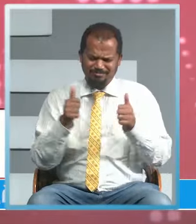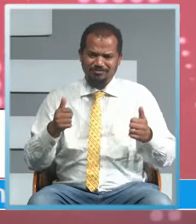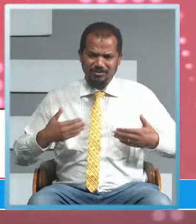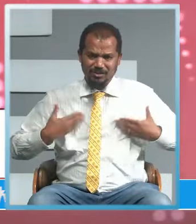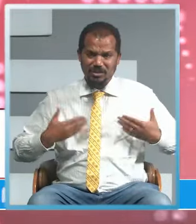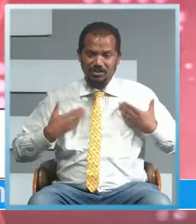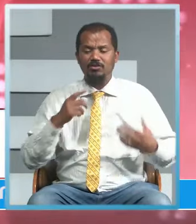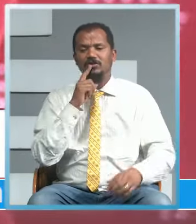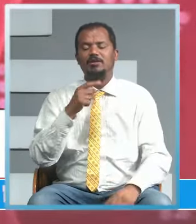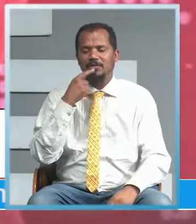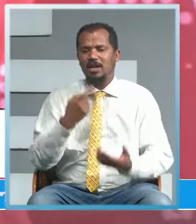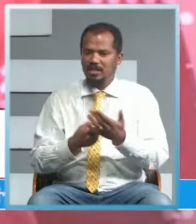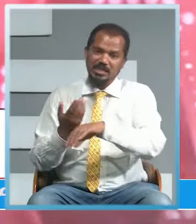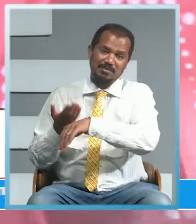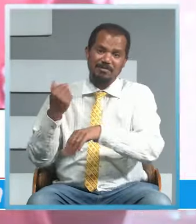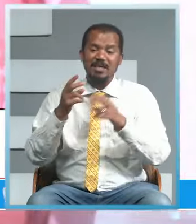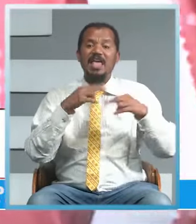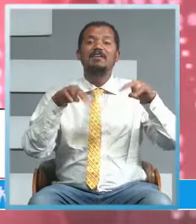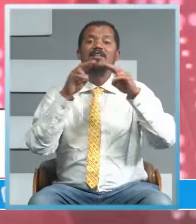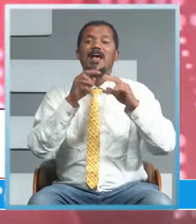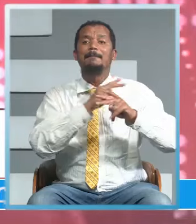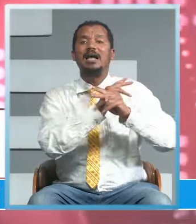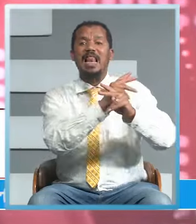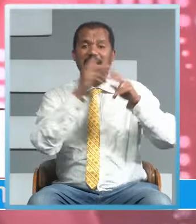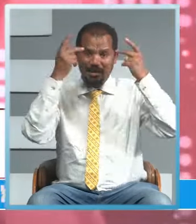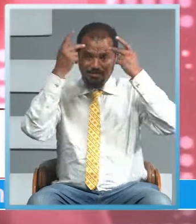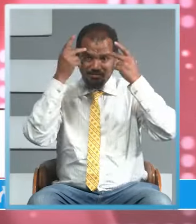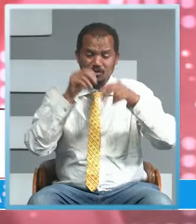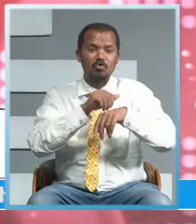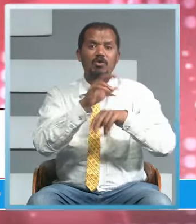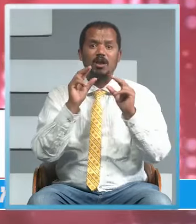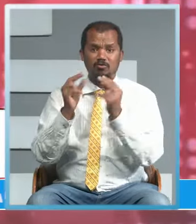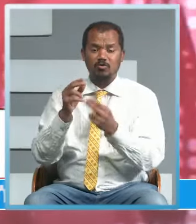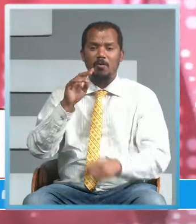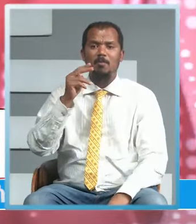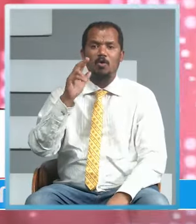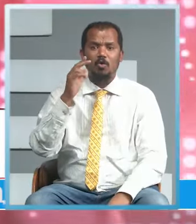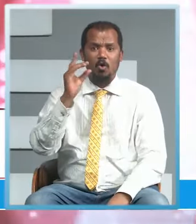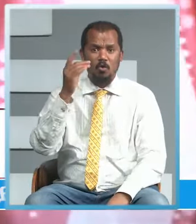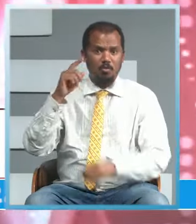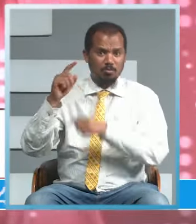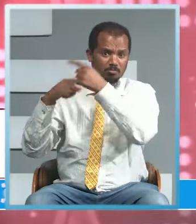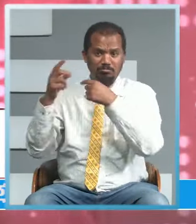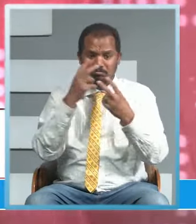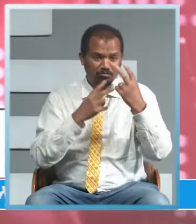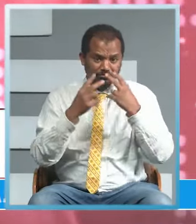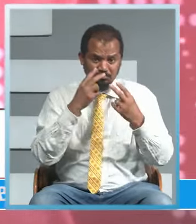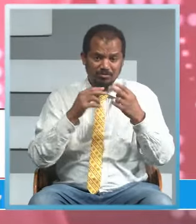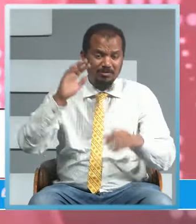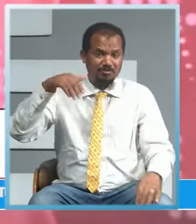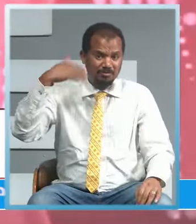እጅግ ደስተኞች ነን ብለዋል። ከዚህ በፊት የፌዴሪ መከላከያ ሚኒስቴር ሉካን ቡድን በሞሮኮ ጉብኝት ያደረገ